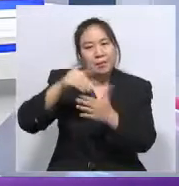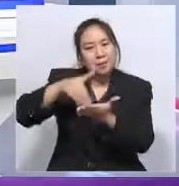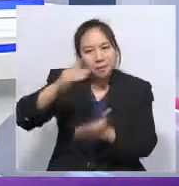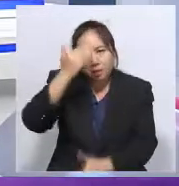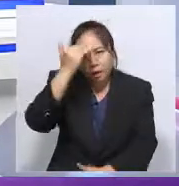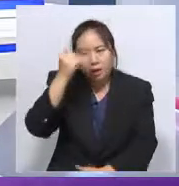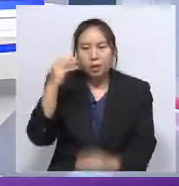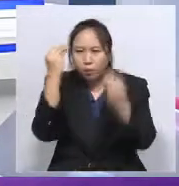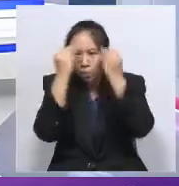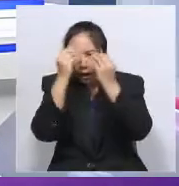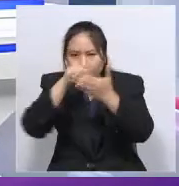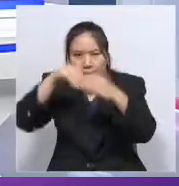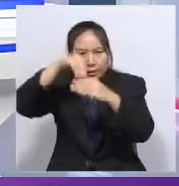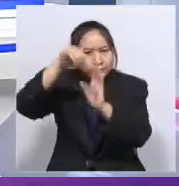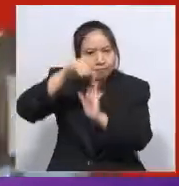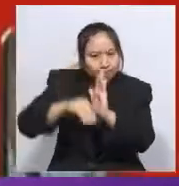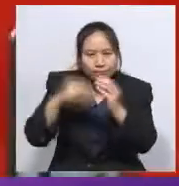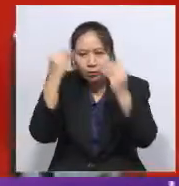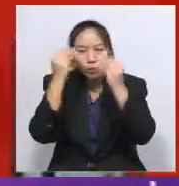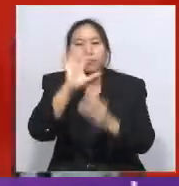นในกระบวนการการเลือกตั้งครับ